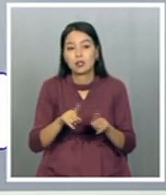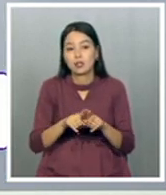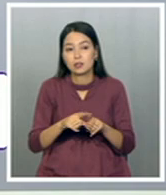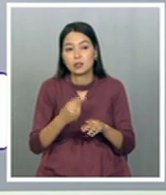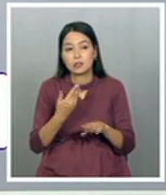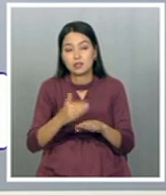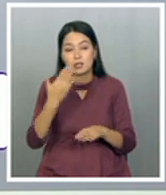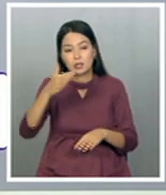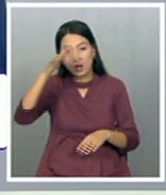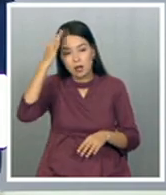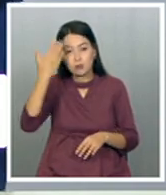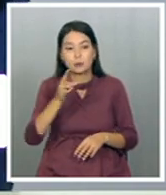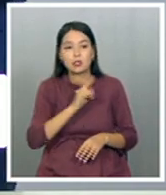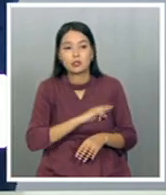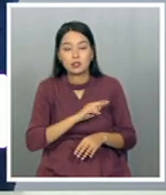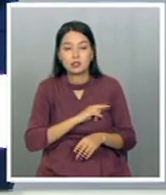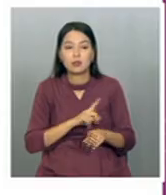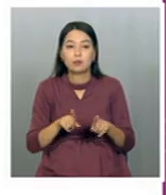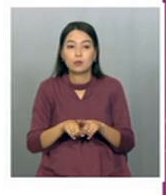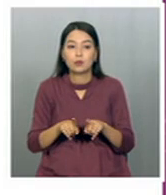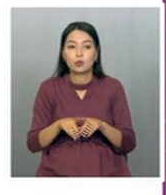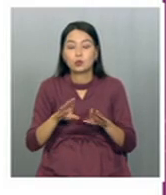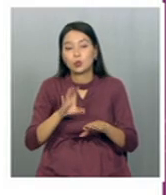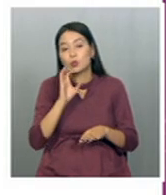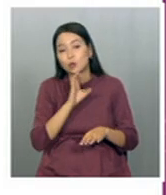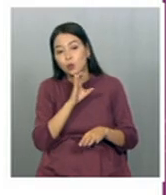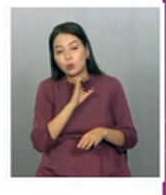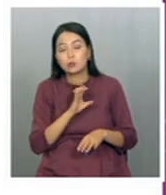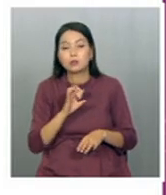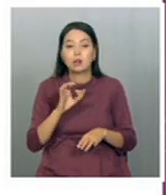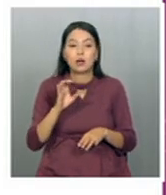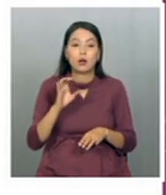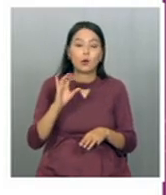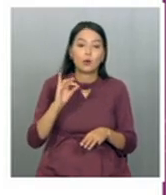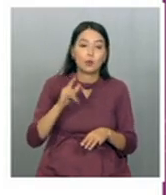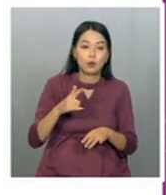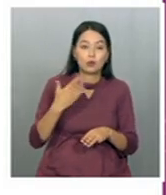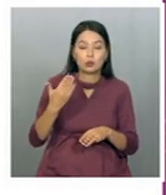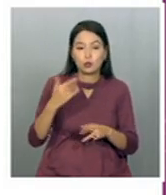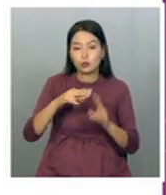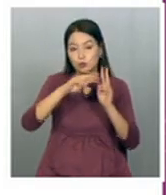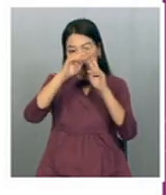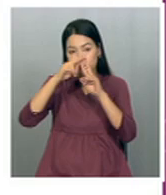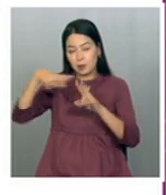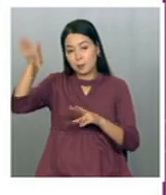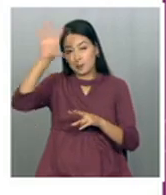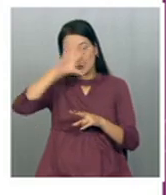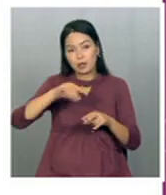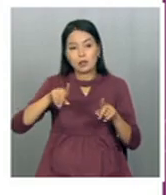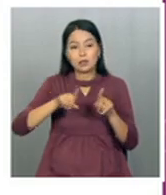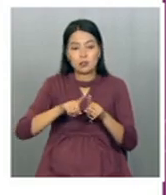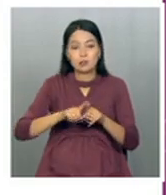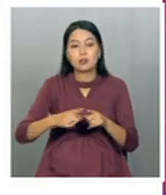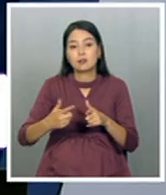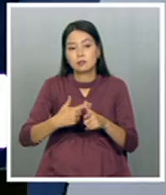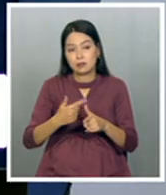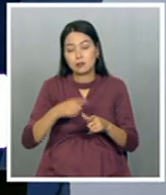аспан сферасының екі жарты шарындағы солтүстік, оңтүстік жарты шарындағы жұлдыздардың барлығын біз бақылай аламыз бұл